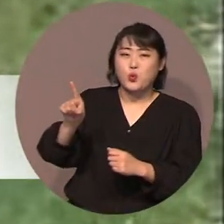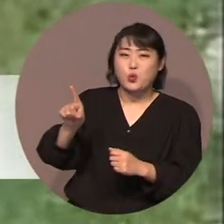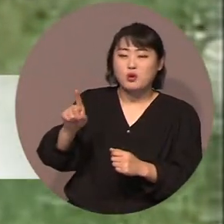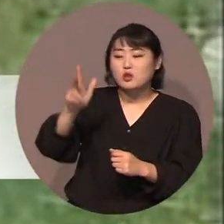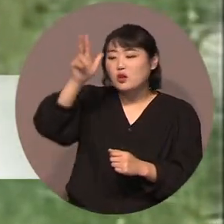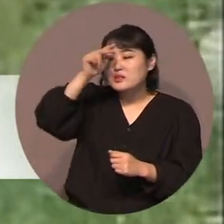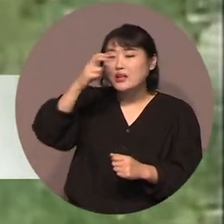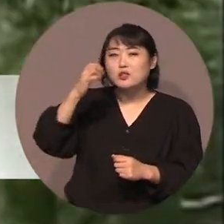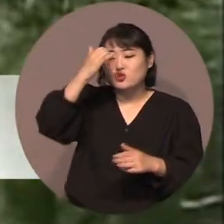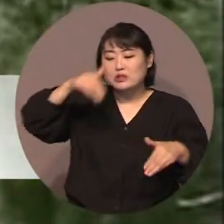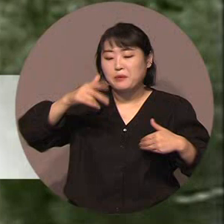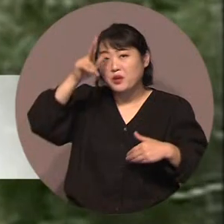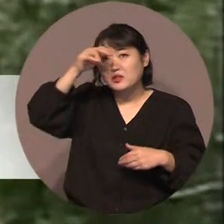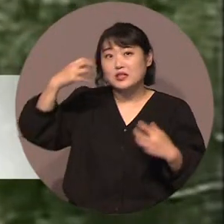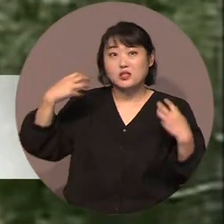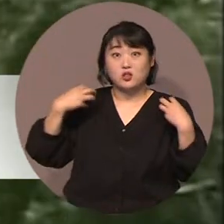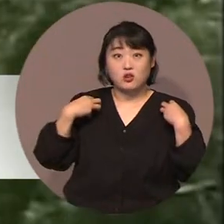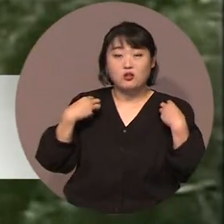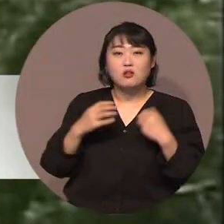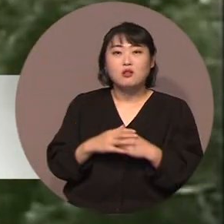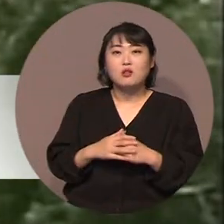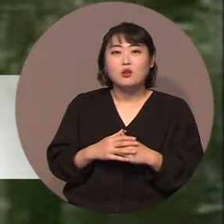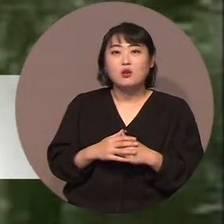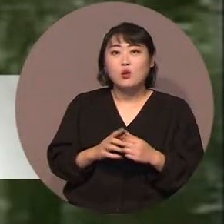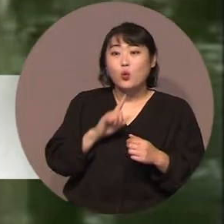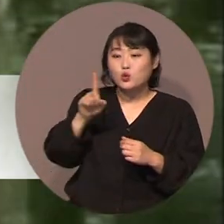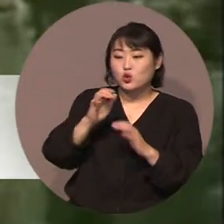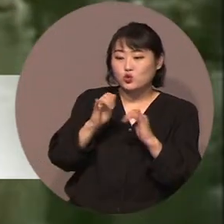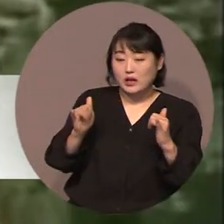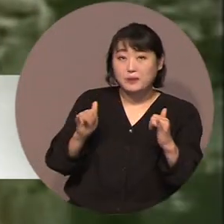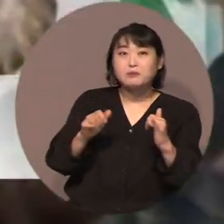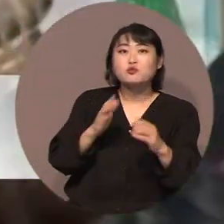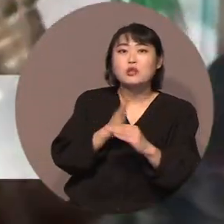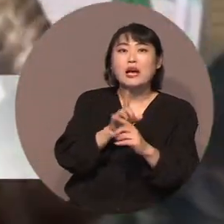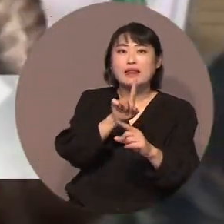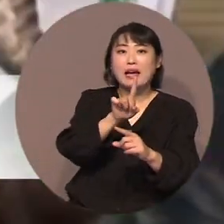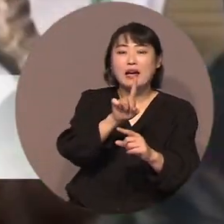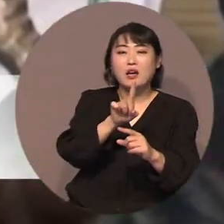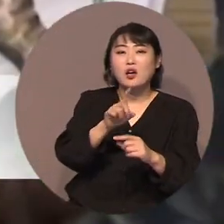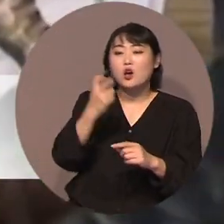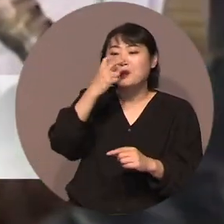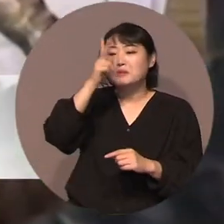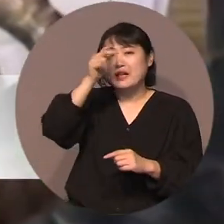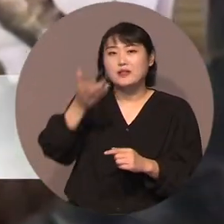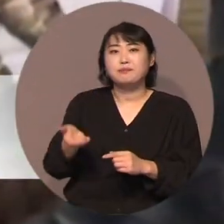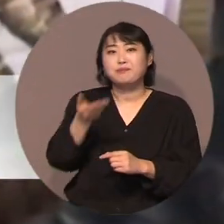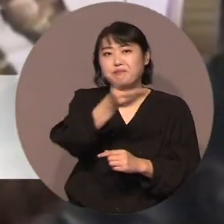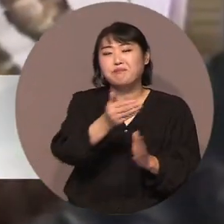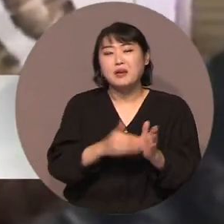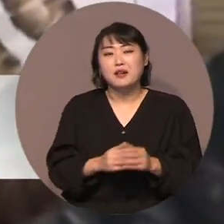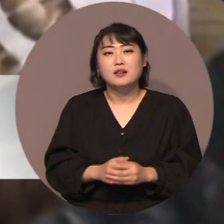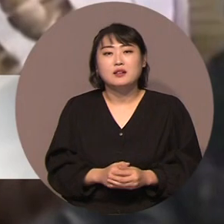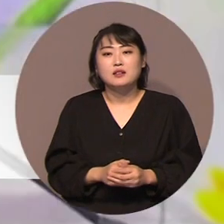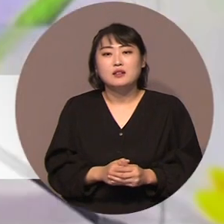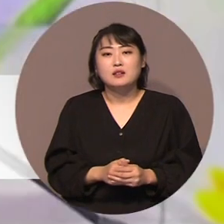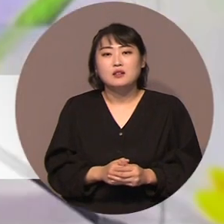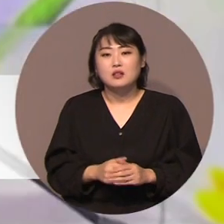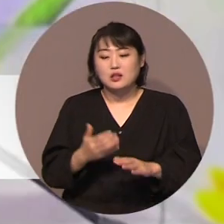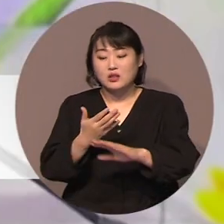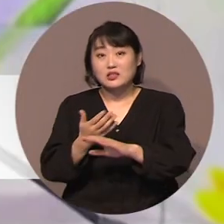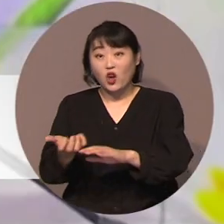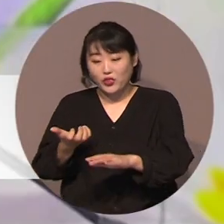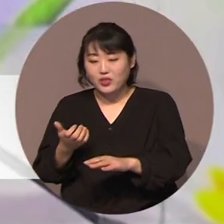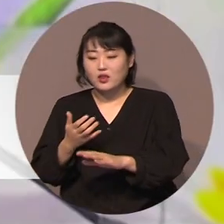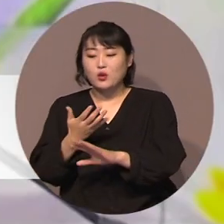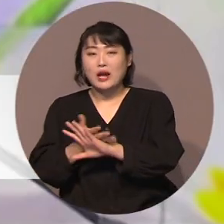접수해 수사해온 충남경찰청이 고소인들 가운데 한 명의 사건을 검찰로 송치했습니다 정신을 앞서 외국인